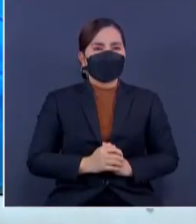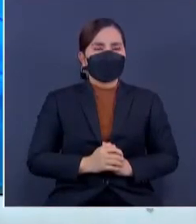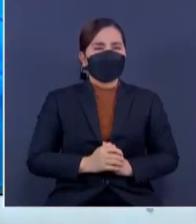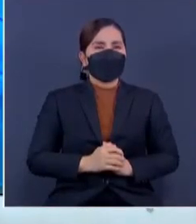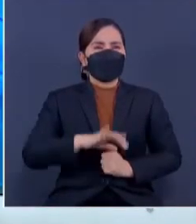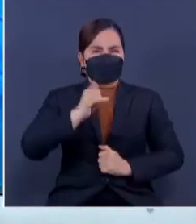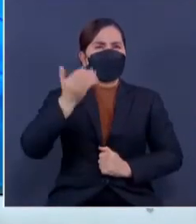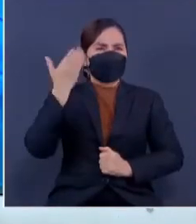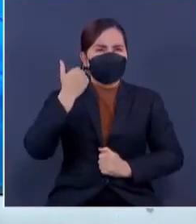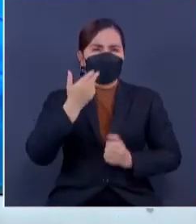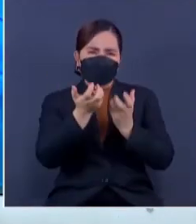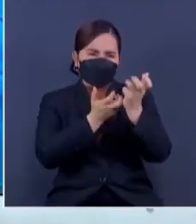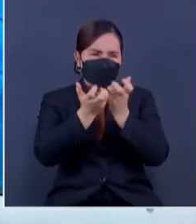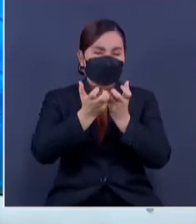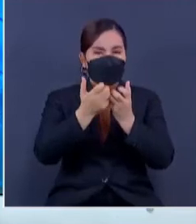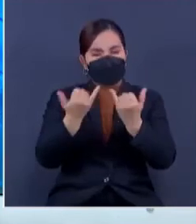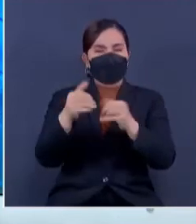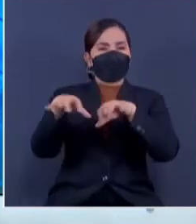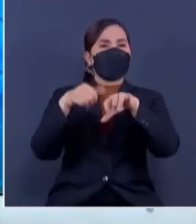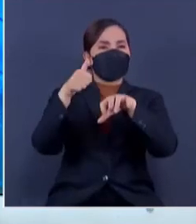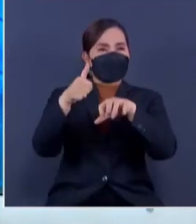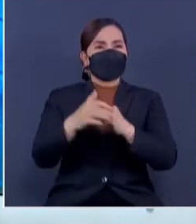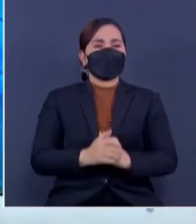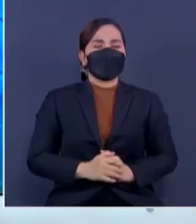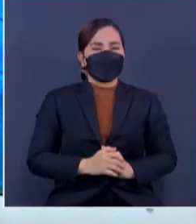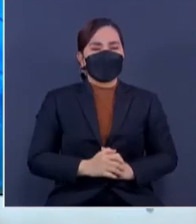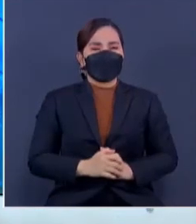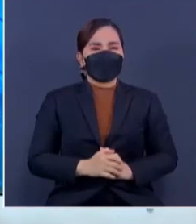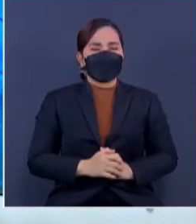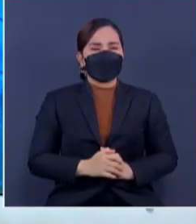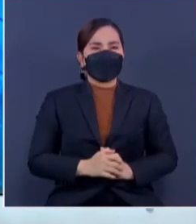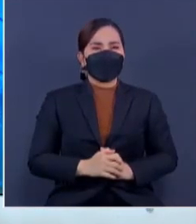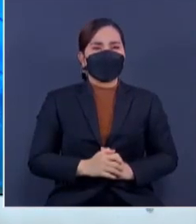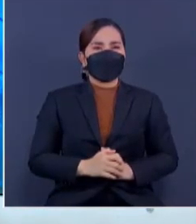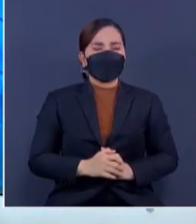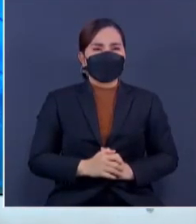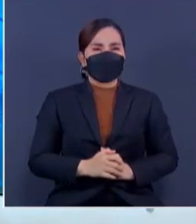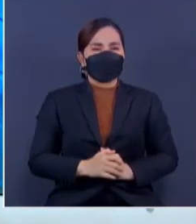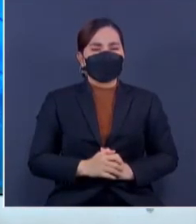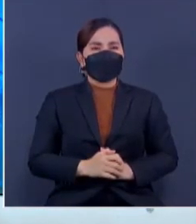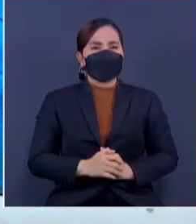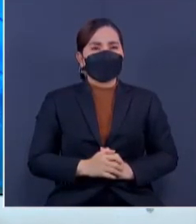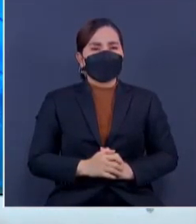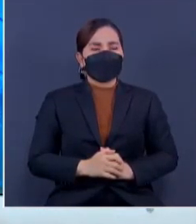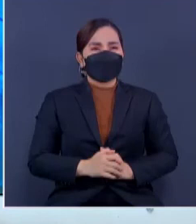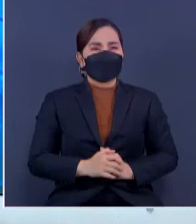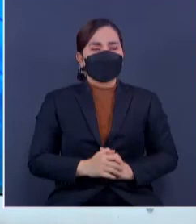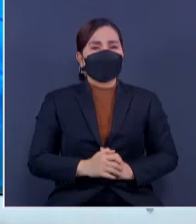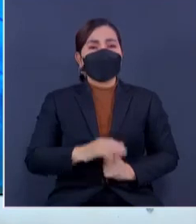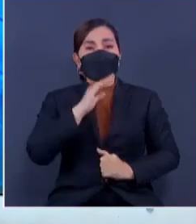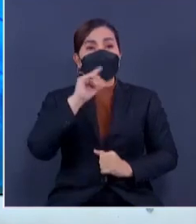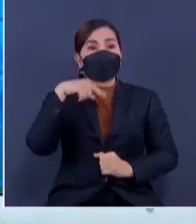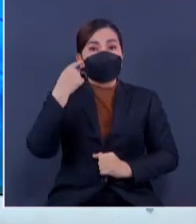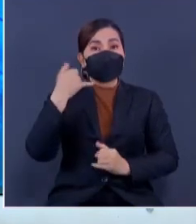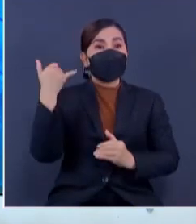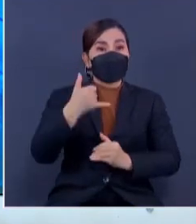รกก็งงๆอยู่เหมือนกัน ก็เขาไม่ลุกลี้ลุกลนเขาอยู่นิ่งๆตำรวจก็ไม่คิดปักใจว่าเป็นเรื่อง